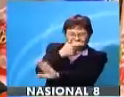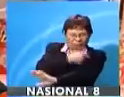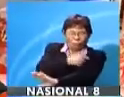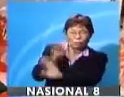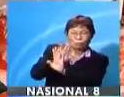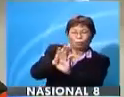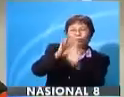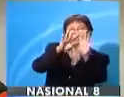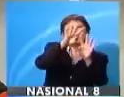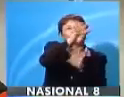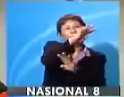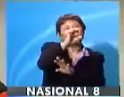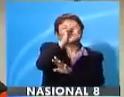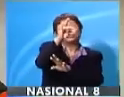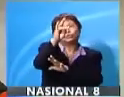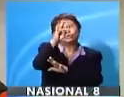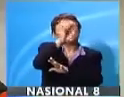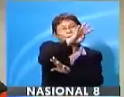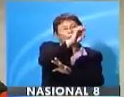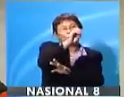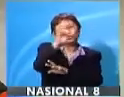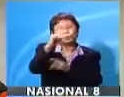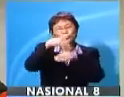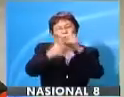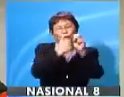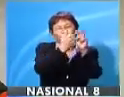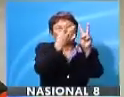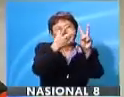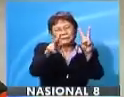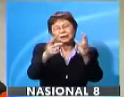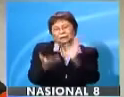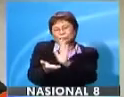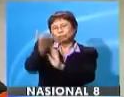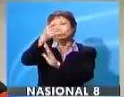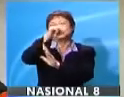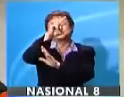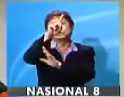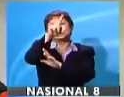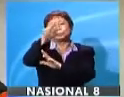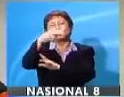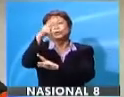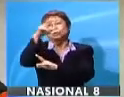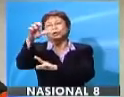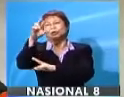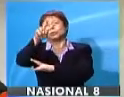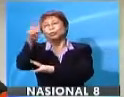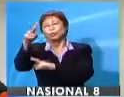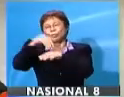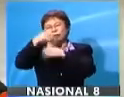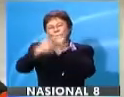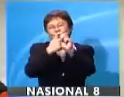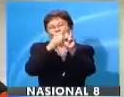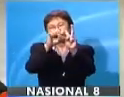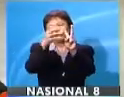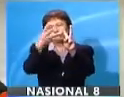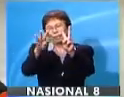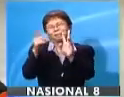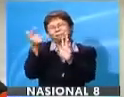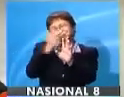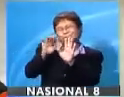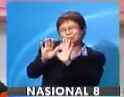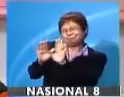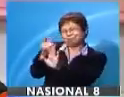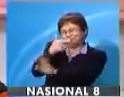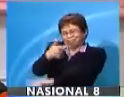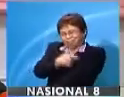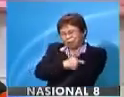daripada 470 kes pada 2013 kepada 1,222 kes pada 2014,